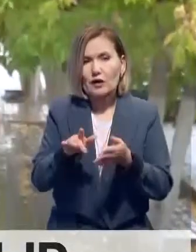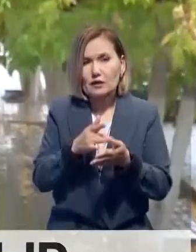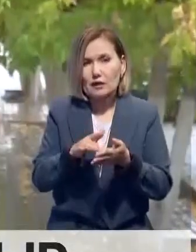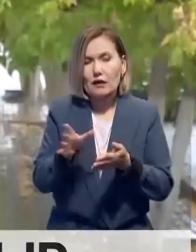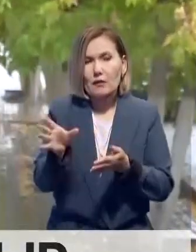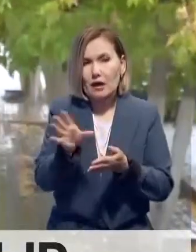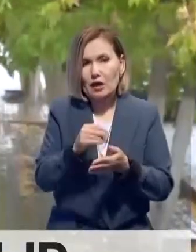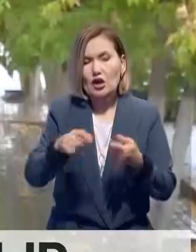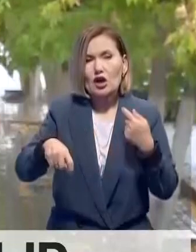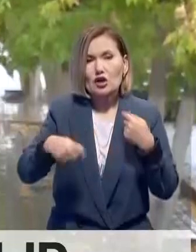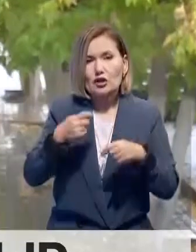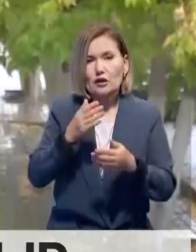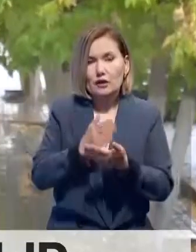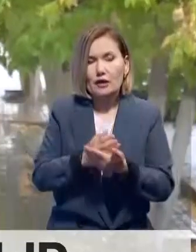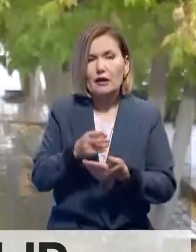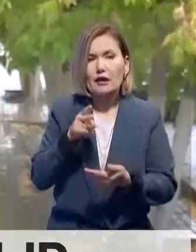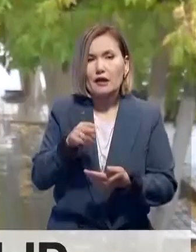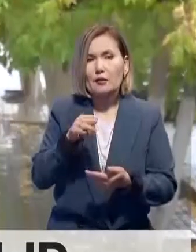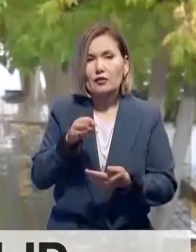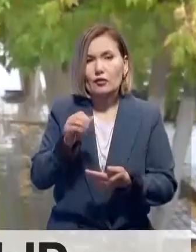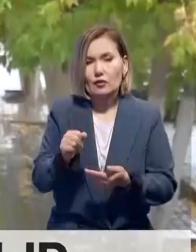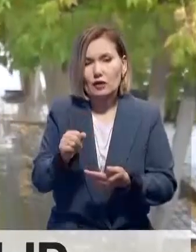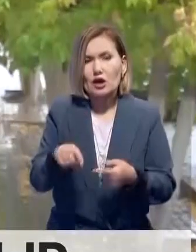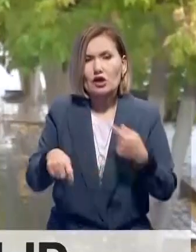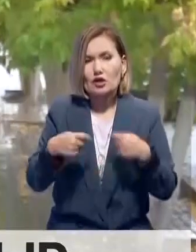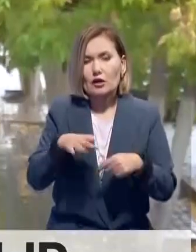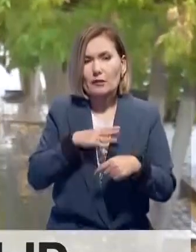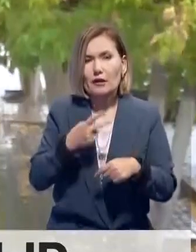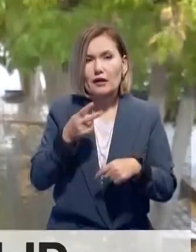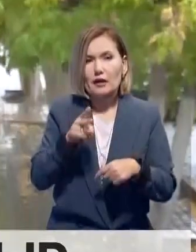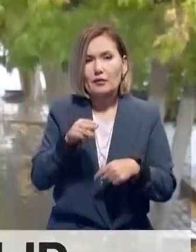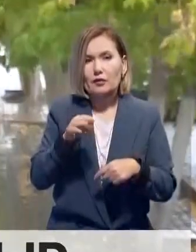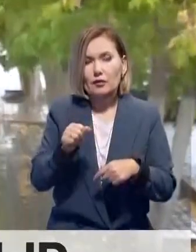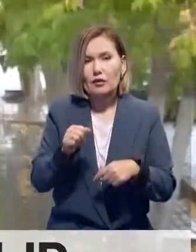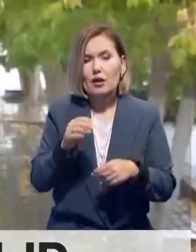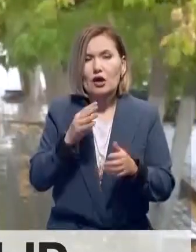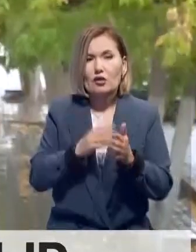оның барлығы 2 мың тонна деп санауға да болады. 2 мың тоннан қазір мысалы